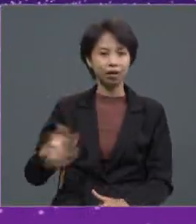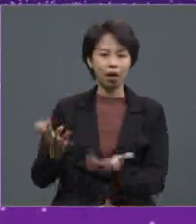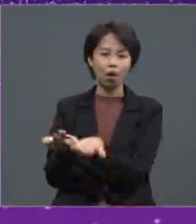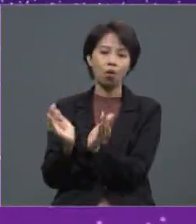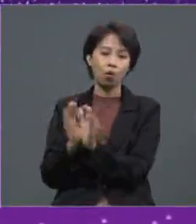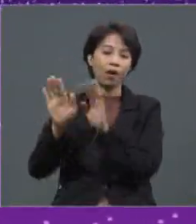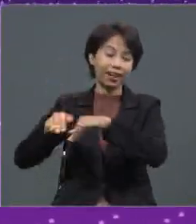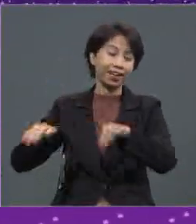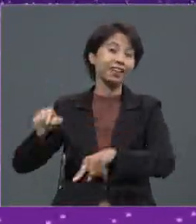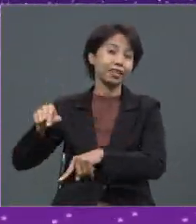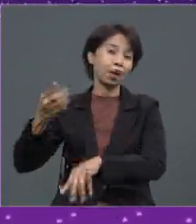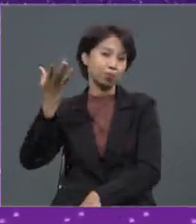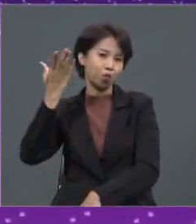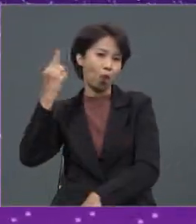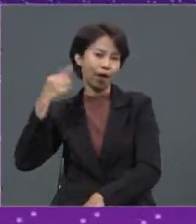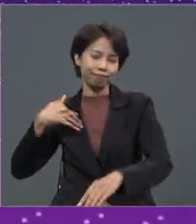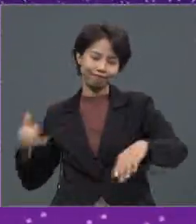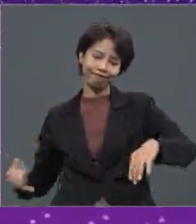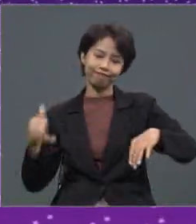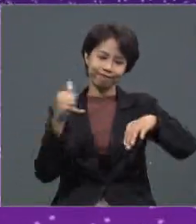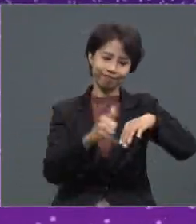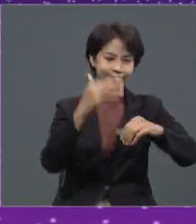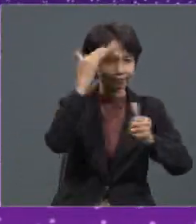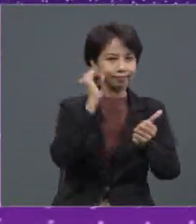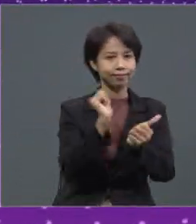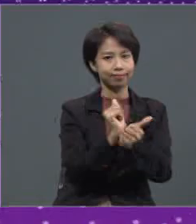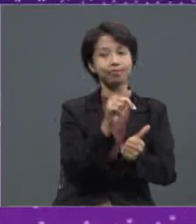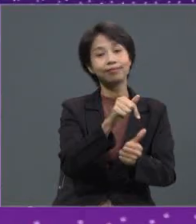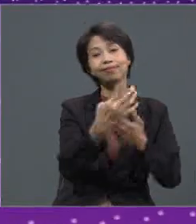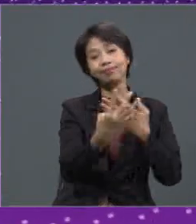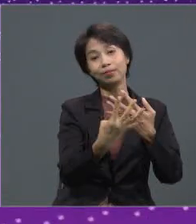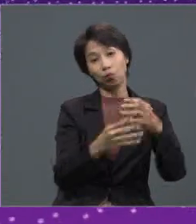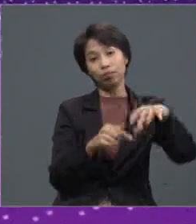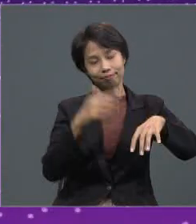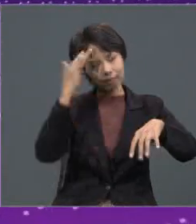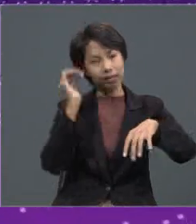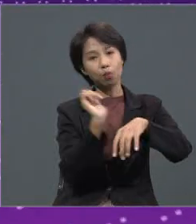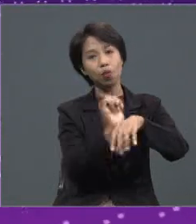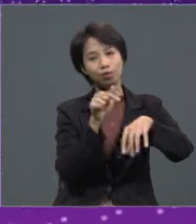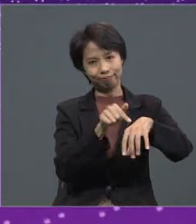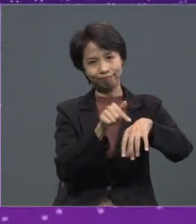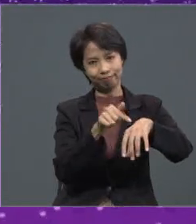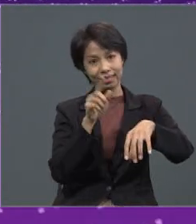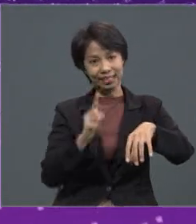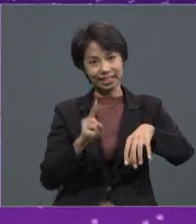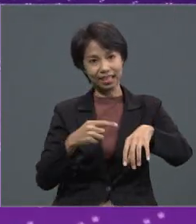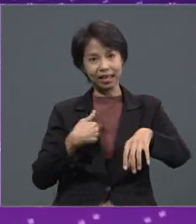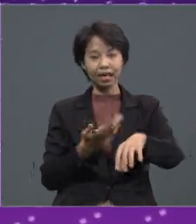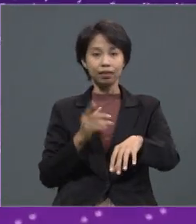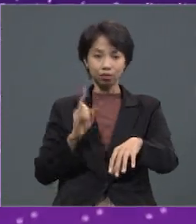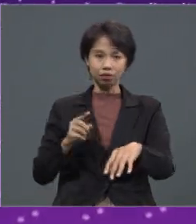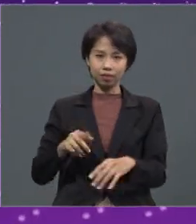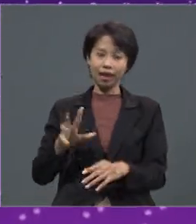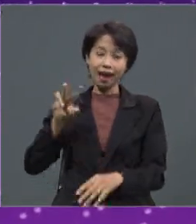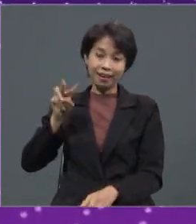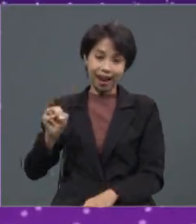ของเด็กเชื่อมจิตเนี่ยได้เดินทางไปรับทราบข้อกล่าวหาที่สน.ทองหล่อแล้วนะครับแต่ว่าจริงๆเนี่ยมาก่อนหมาย2วันเพราะว่าหม